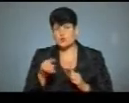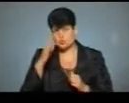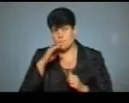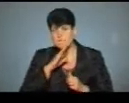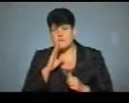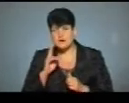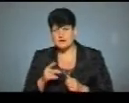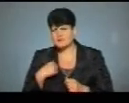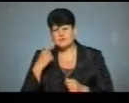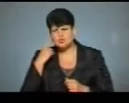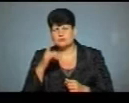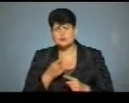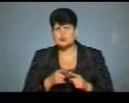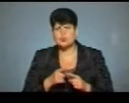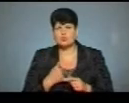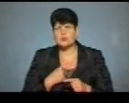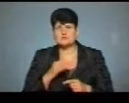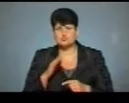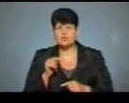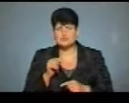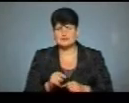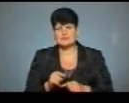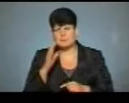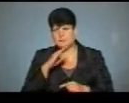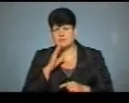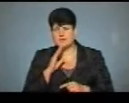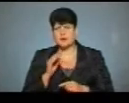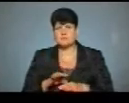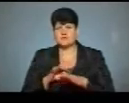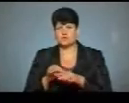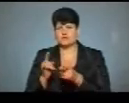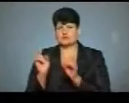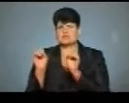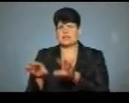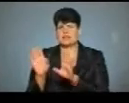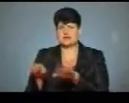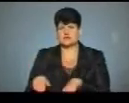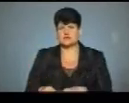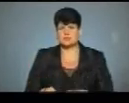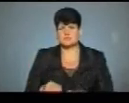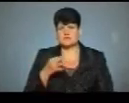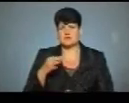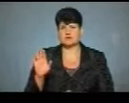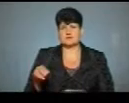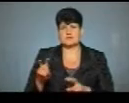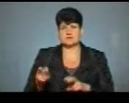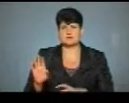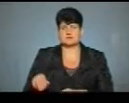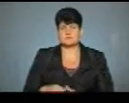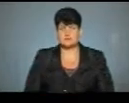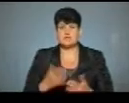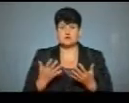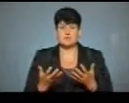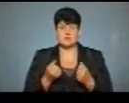думаю, що у нас будуть такі несвідомі батьки, які приведуть дитину, залишать її і скажуть, аби вона залишалася у закладі. Якщо